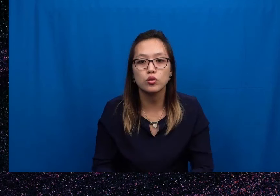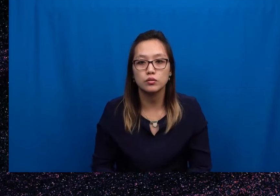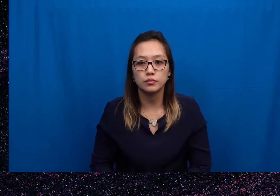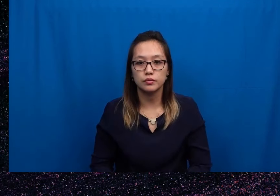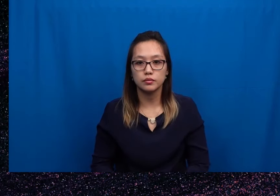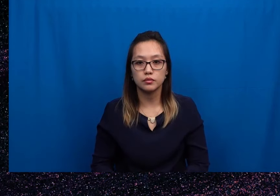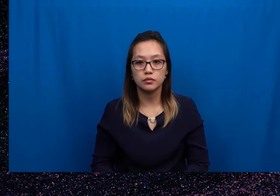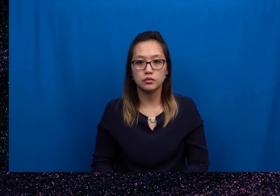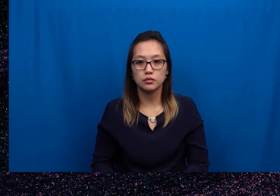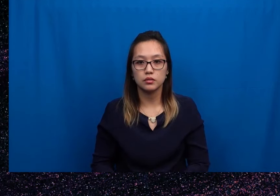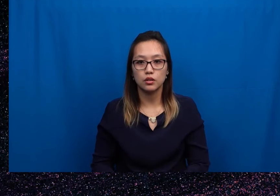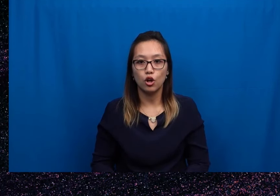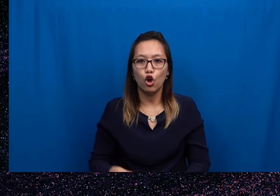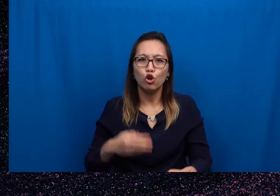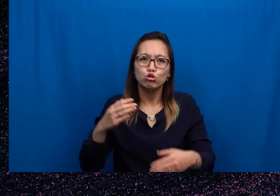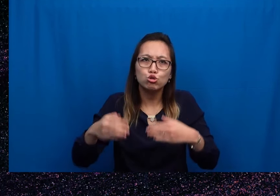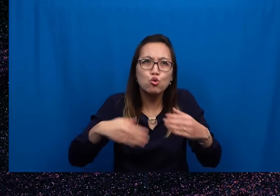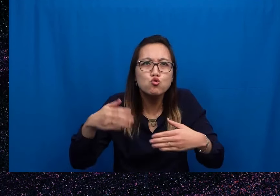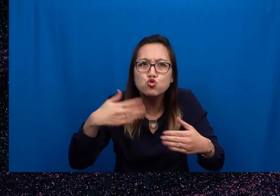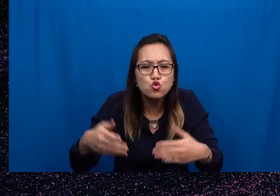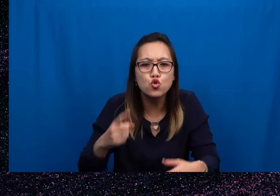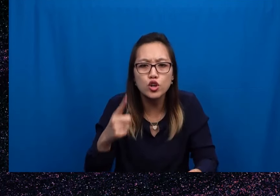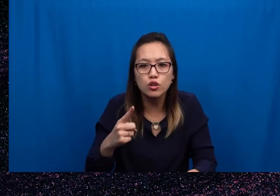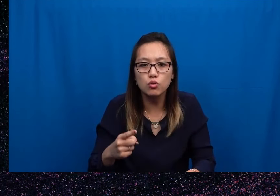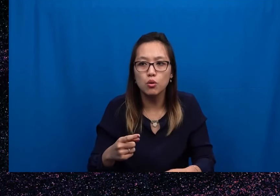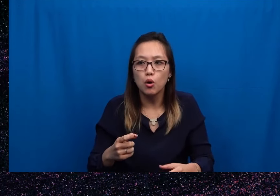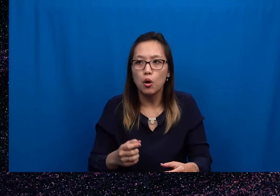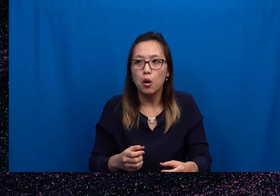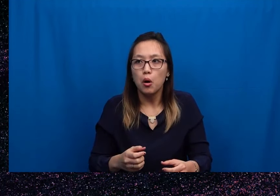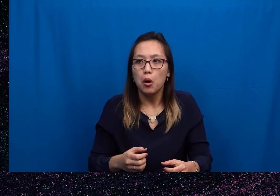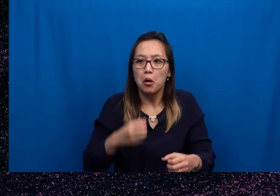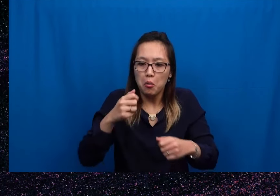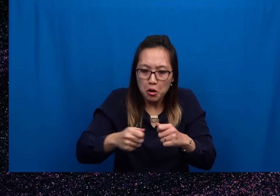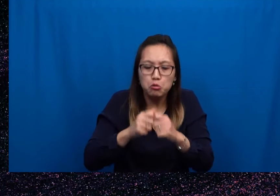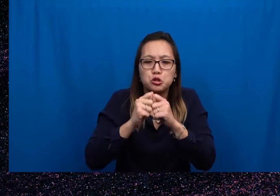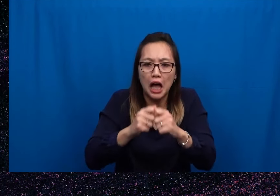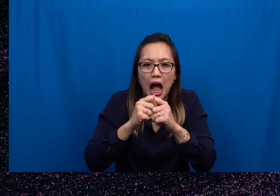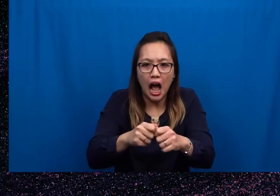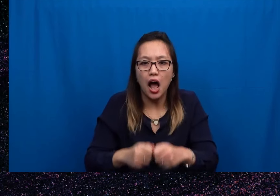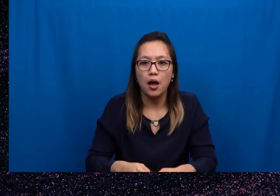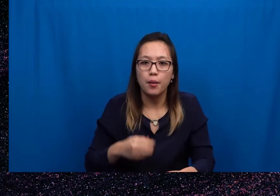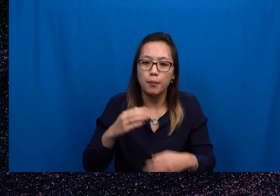sungguh-sungguh itu adalah mengusahakan setiap hari di dalam hidupmu.